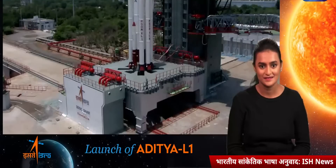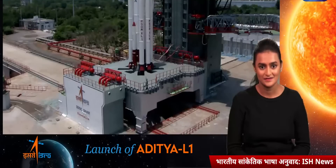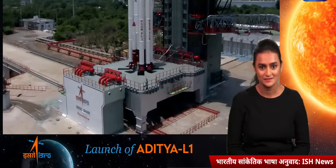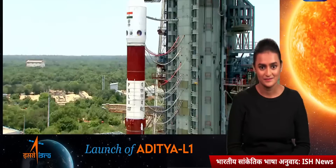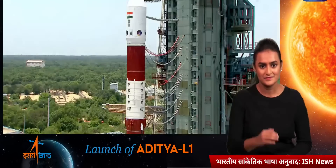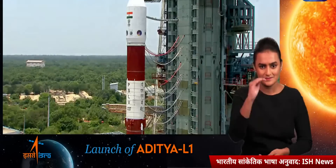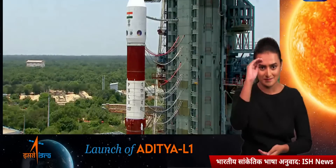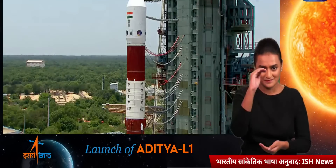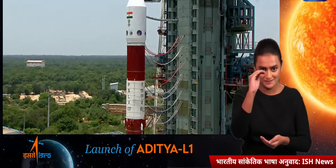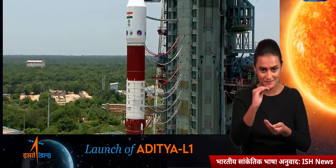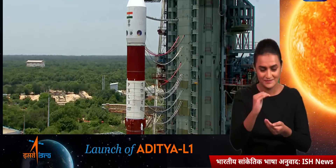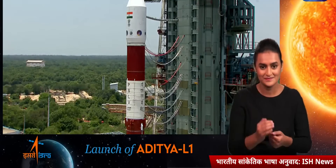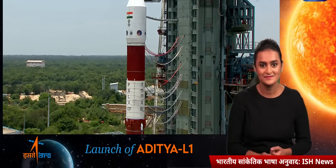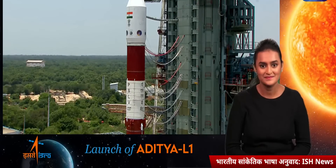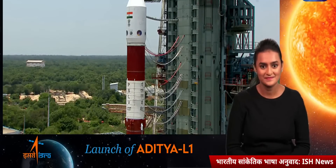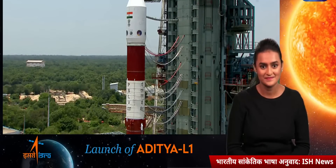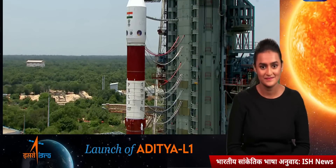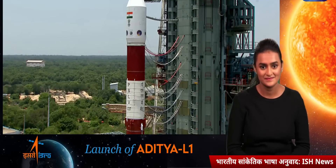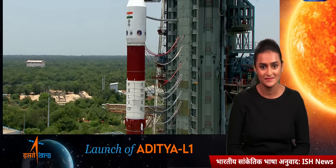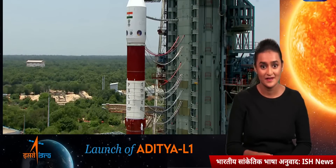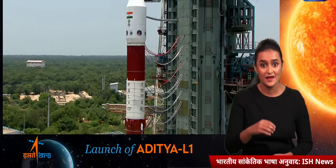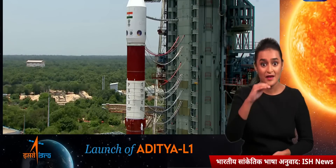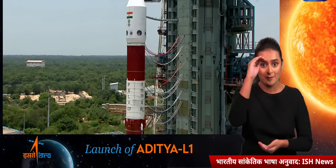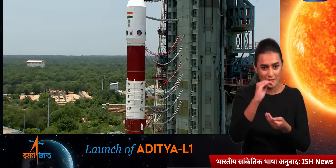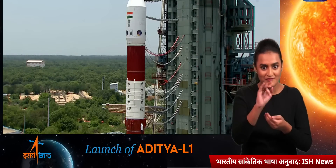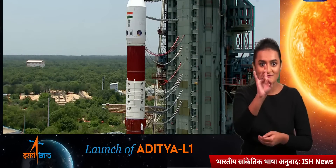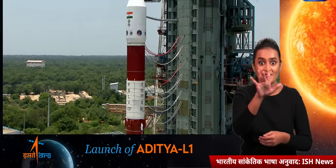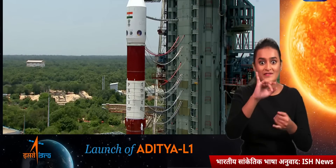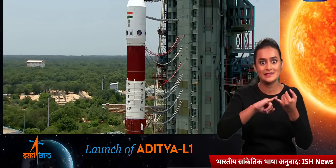PS1 ignition RMS से आओ. Minus 15 seconds.